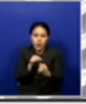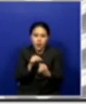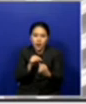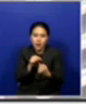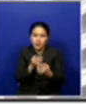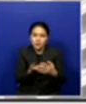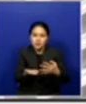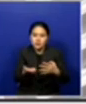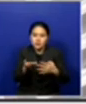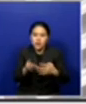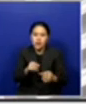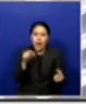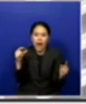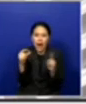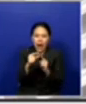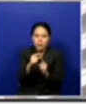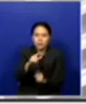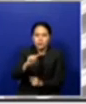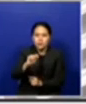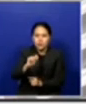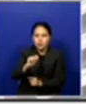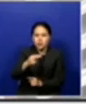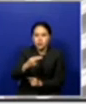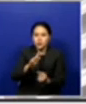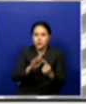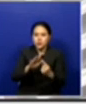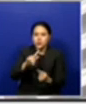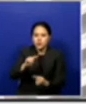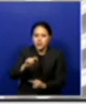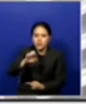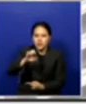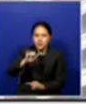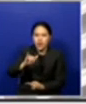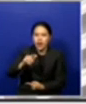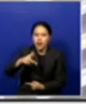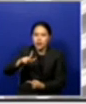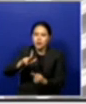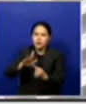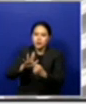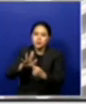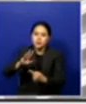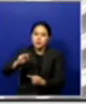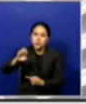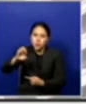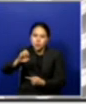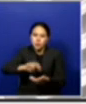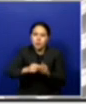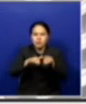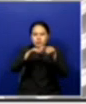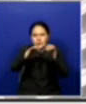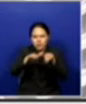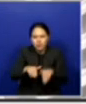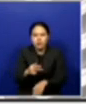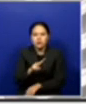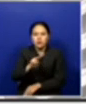ทุติยภูมิขึ้นไปเนี่ยเม็ดเงินรวมที่เขาได้รับวงเงินขึ้น 14,000 ล้านได้ 25,000 ล้าน